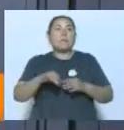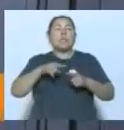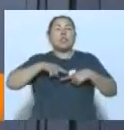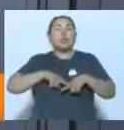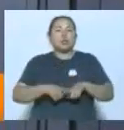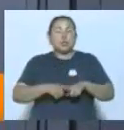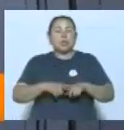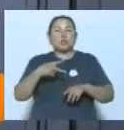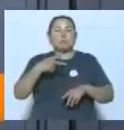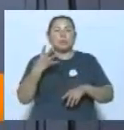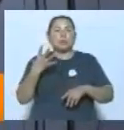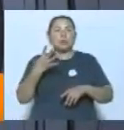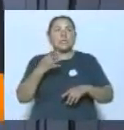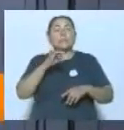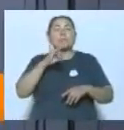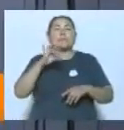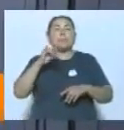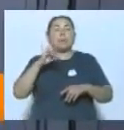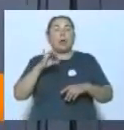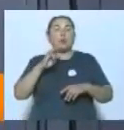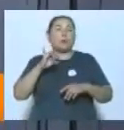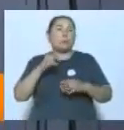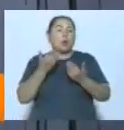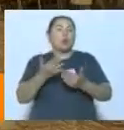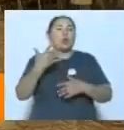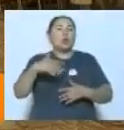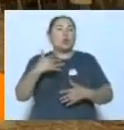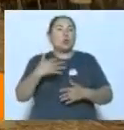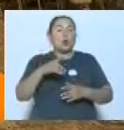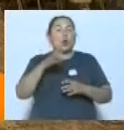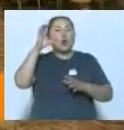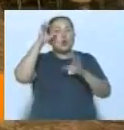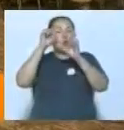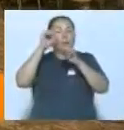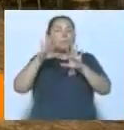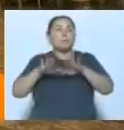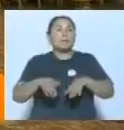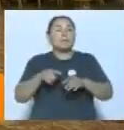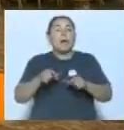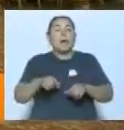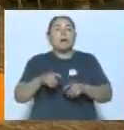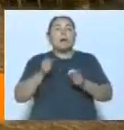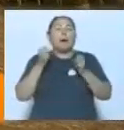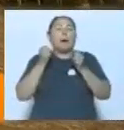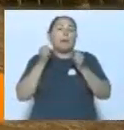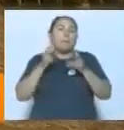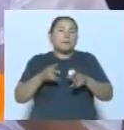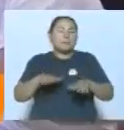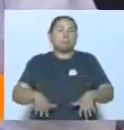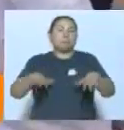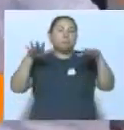инженері 24 жастағы Ырзабек Әнуарбеков. Ол 50 күн құлсардағы табиғи апаттың салдарын жоюға